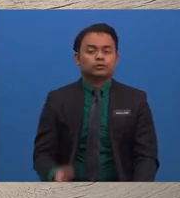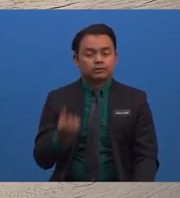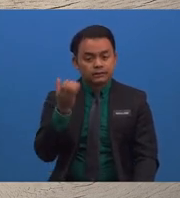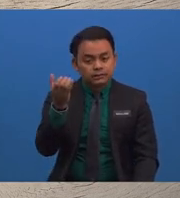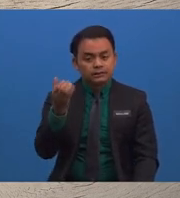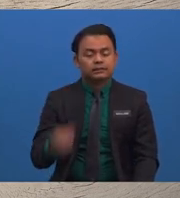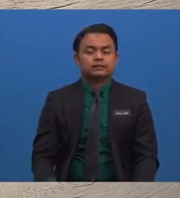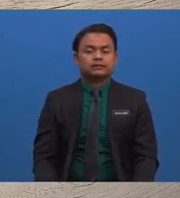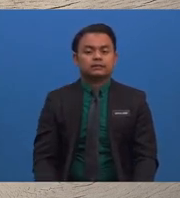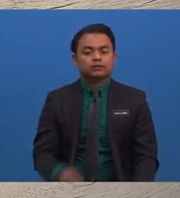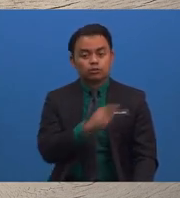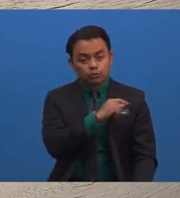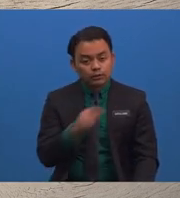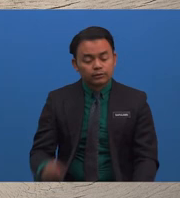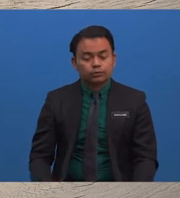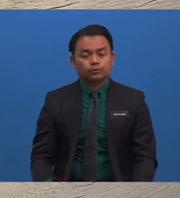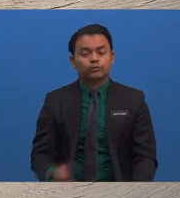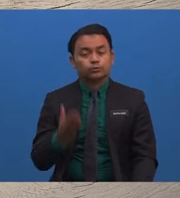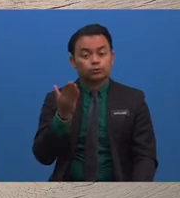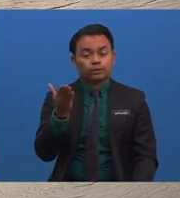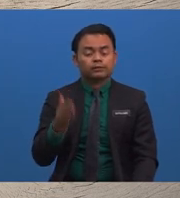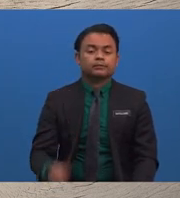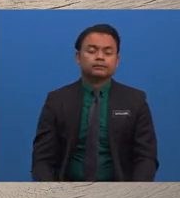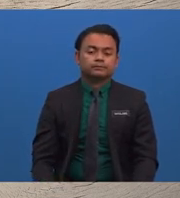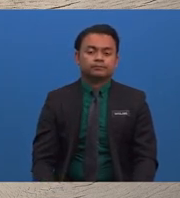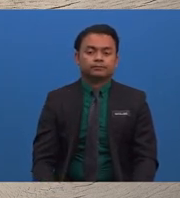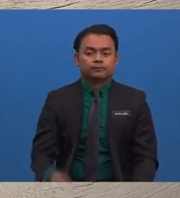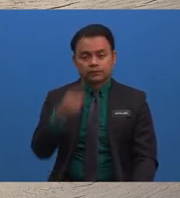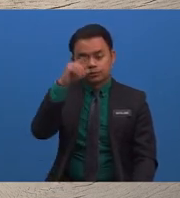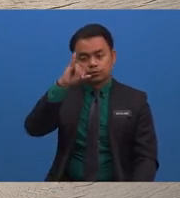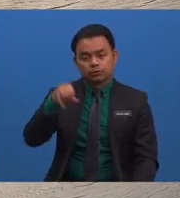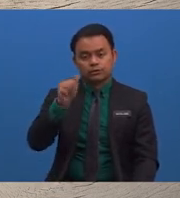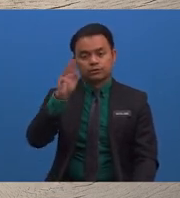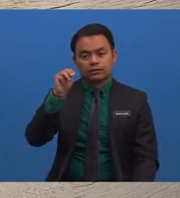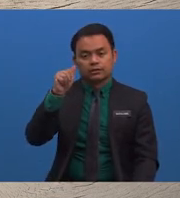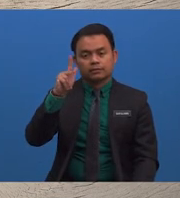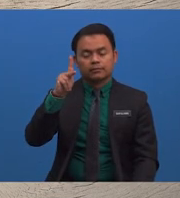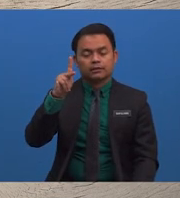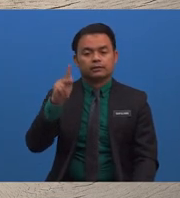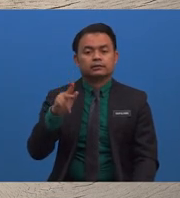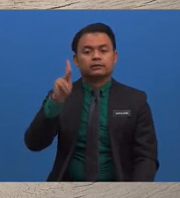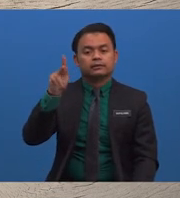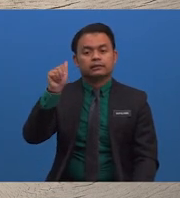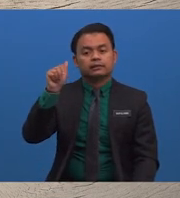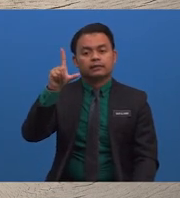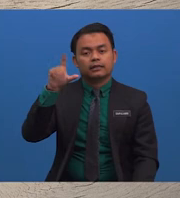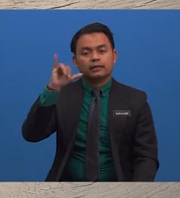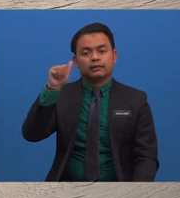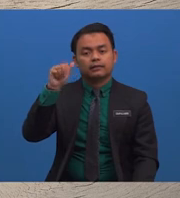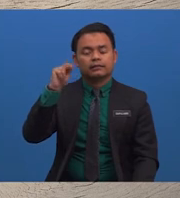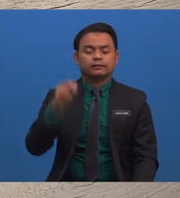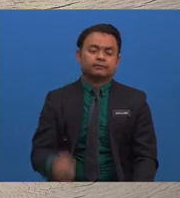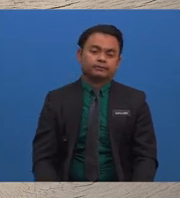hamba, manakala bagi jamak ialah kalian. Sekarang lihat pada